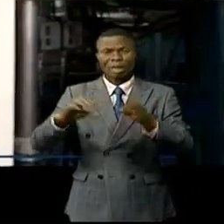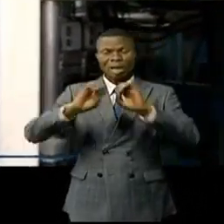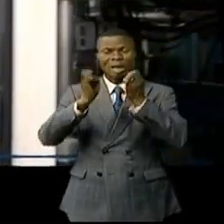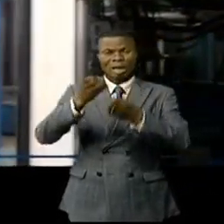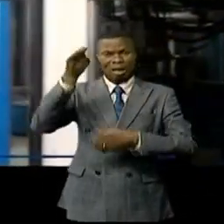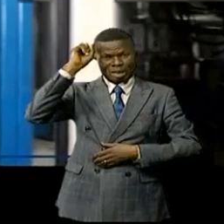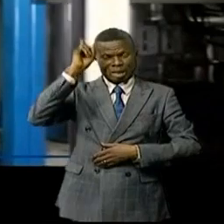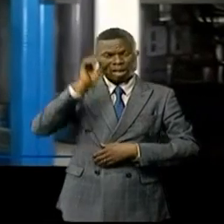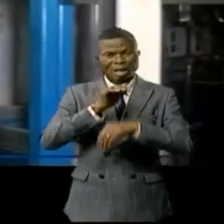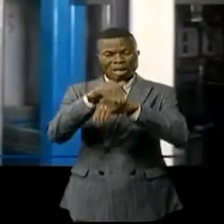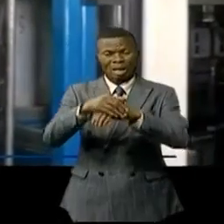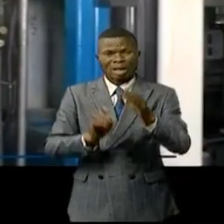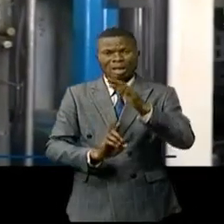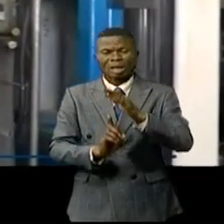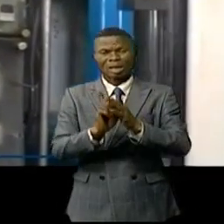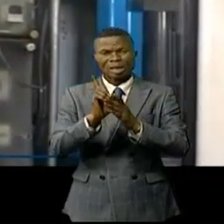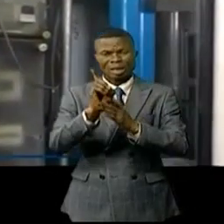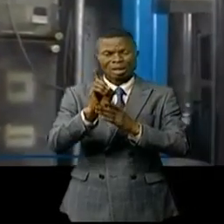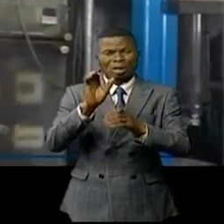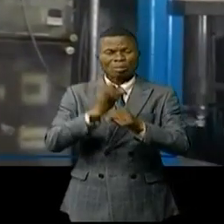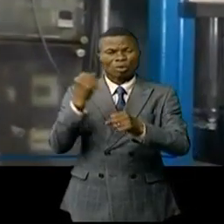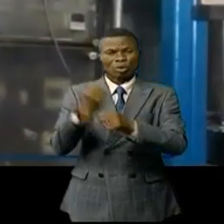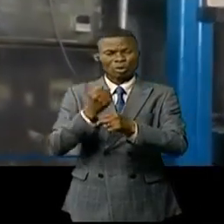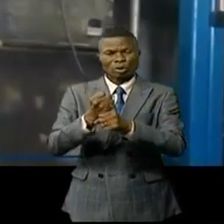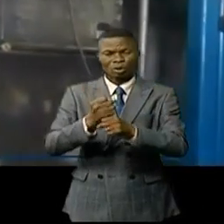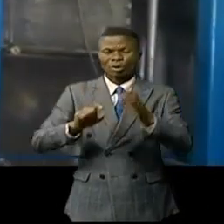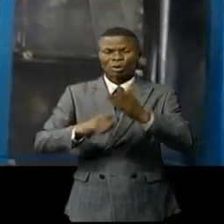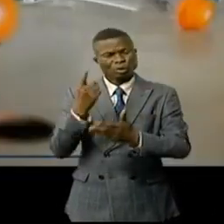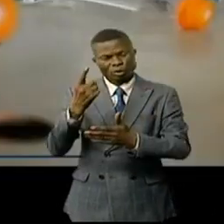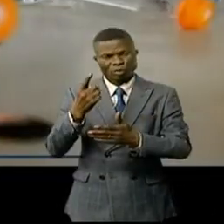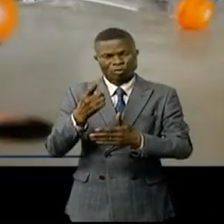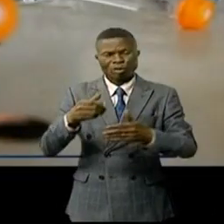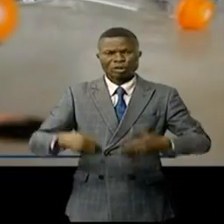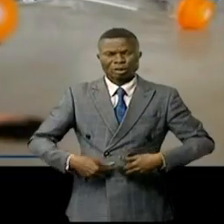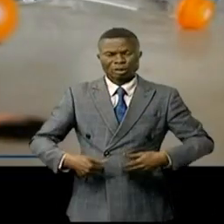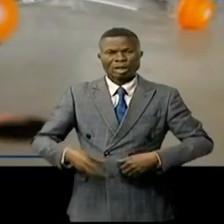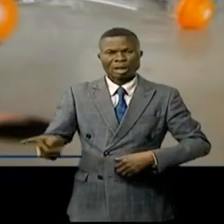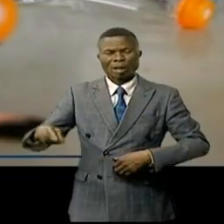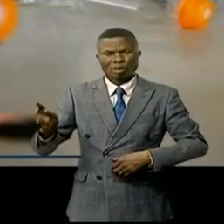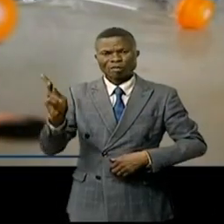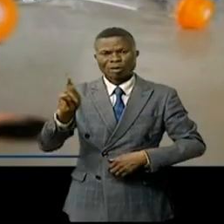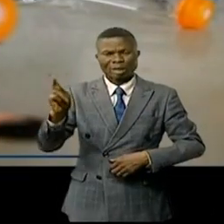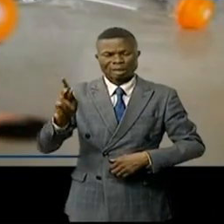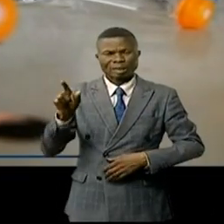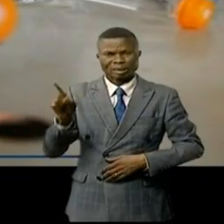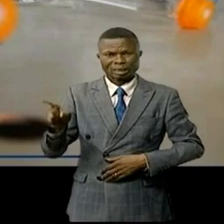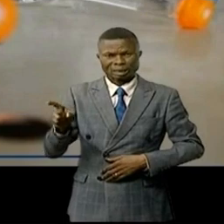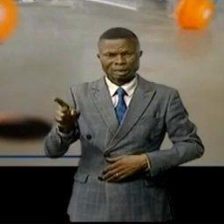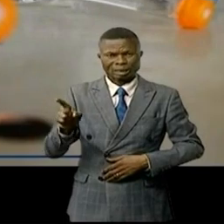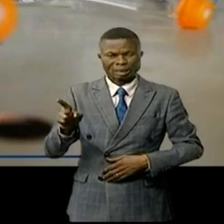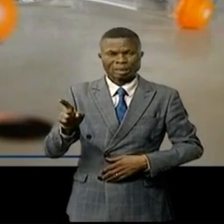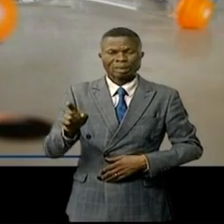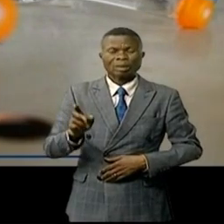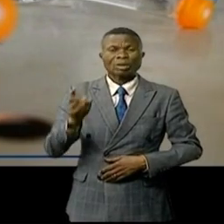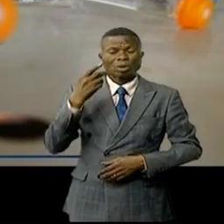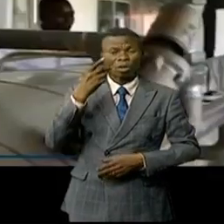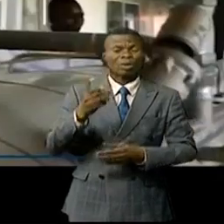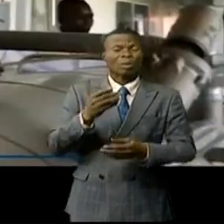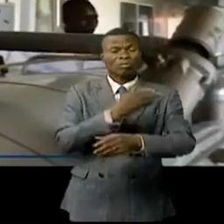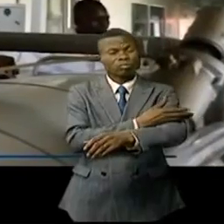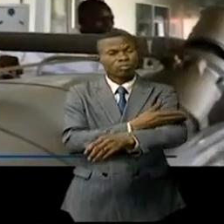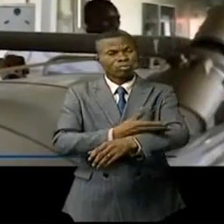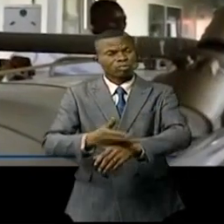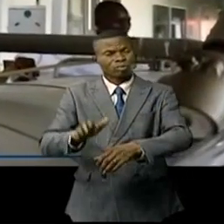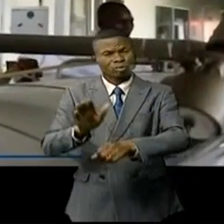a contribué à la création de plusieurs emplois directs et indirects dans la province du Kasaï oriental. C'est une descente aux enfers, déplorent les